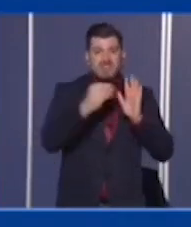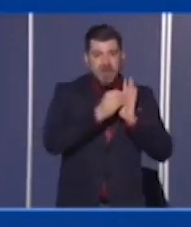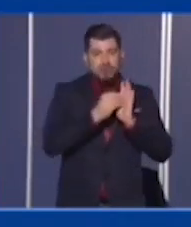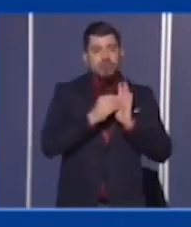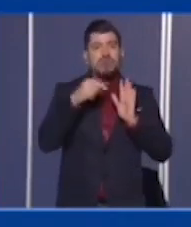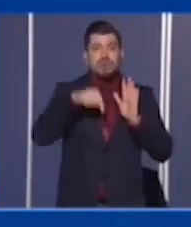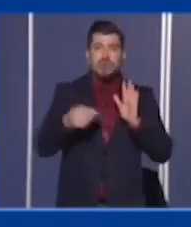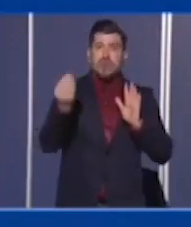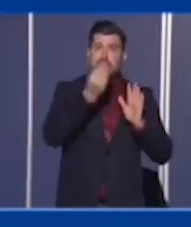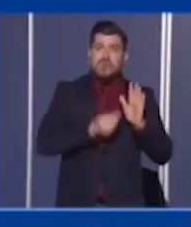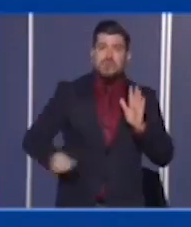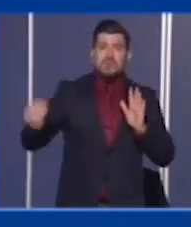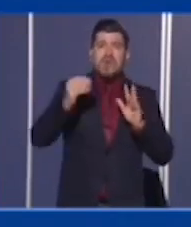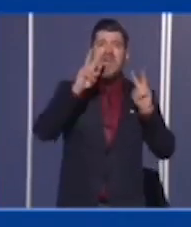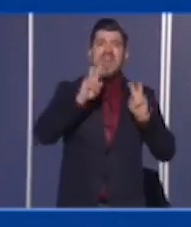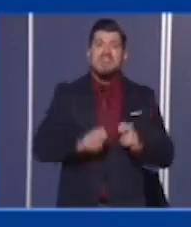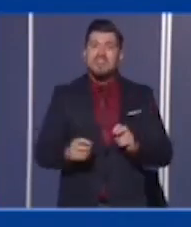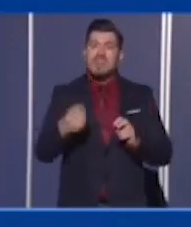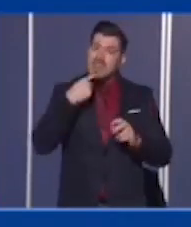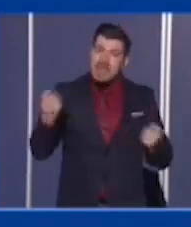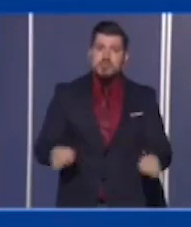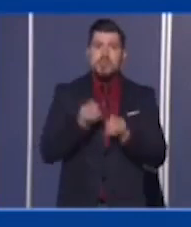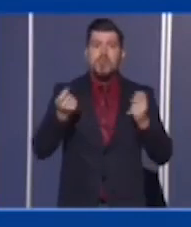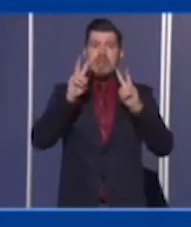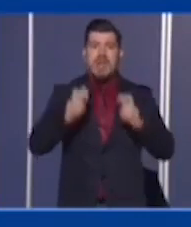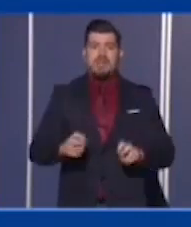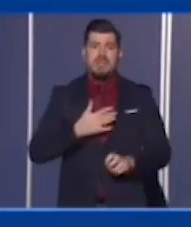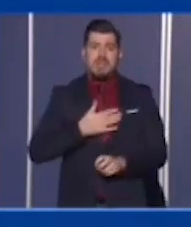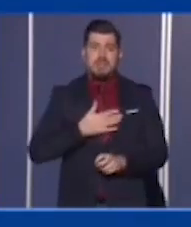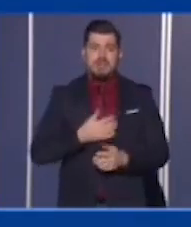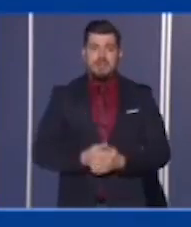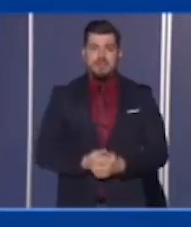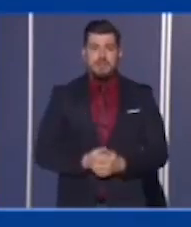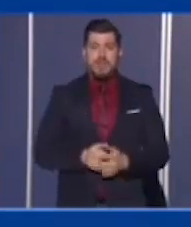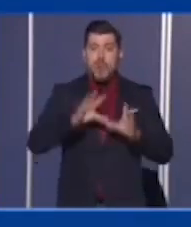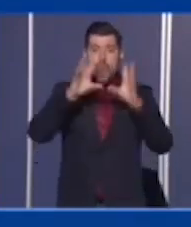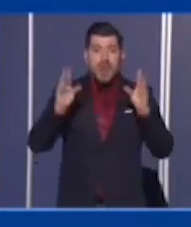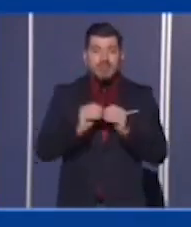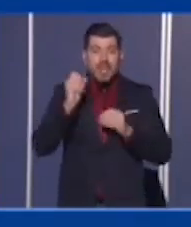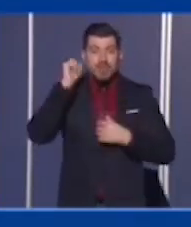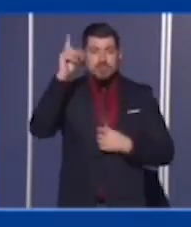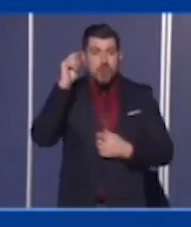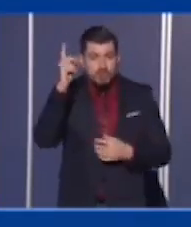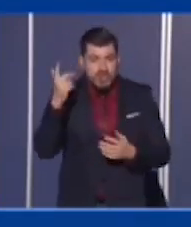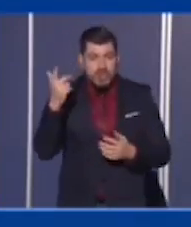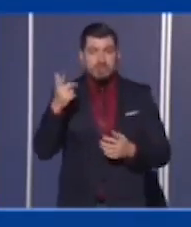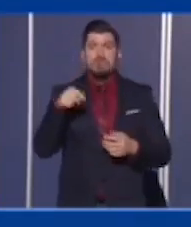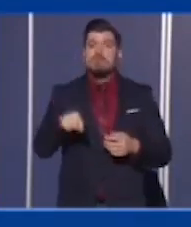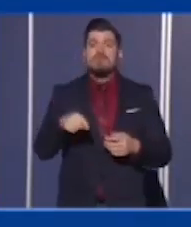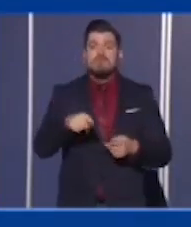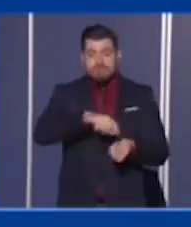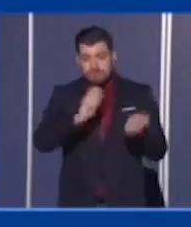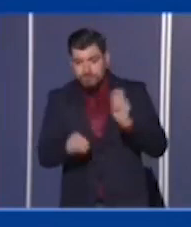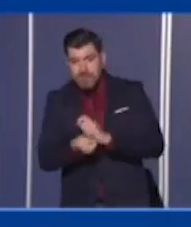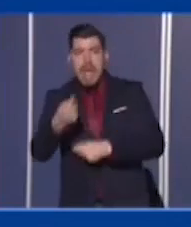μνημονευτεί περισσότερο σε άλλες έρευνες. Όμως, η παραγόμενη αυτή επιστημονική γνώση δεν μετατρέπεται σε επιχειρηματική